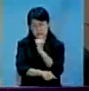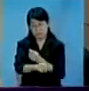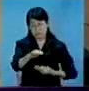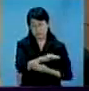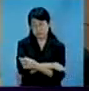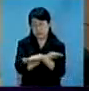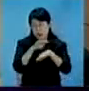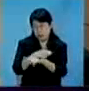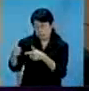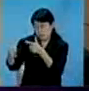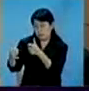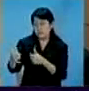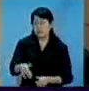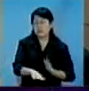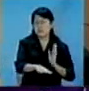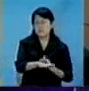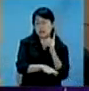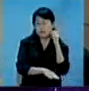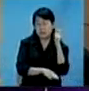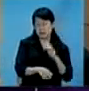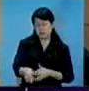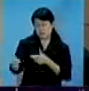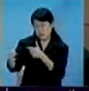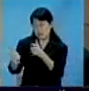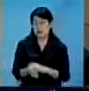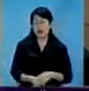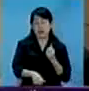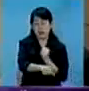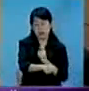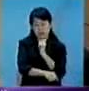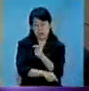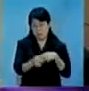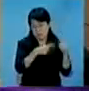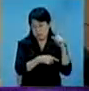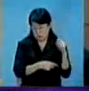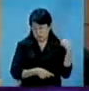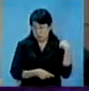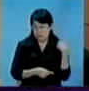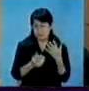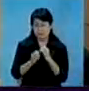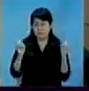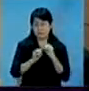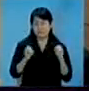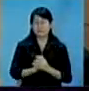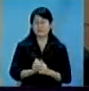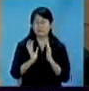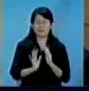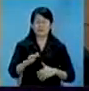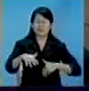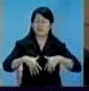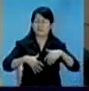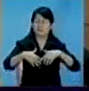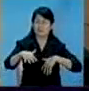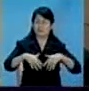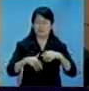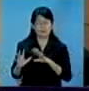จ้างมือปืนไปฆ่าแต่จ้างคนไปตายมีที่ไหนครับประชาชนที่เข